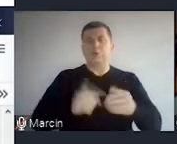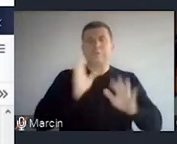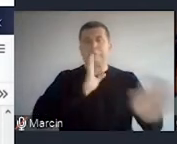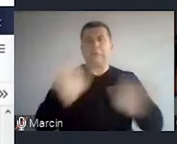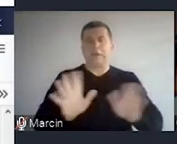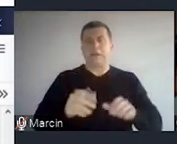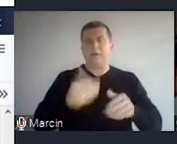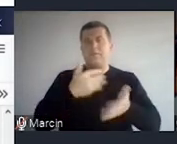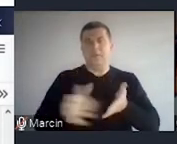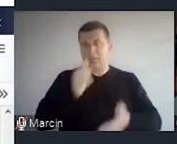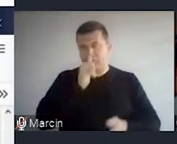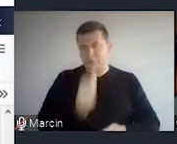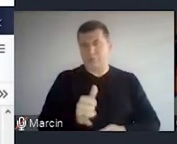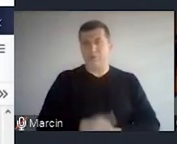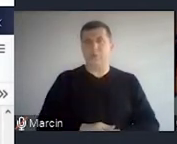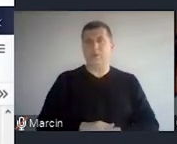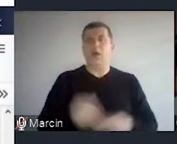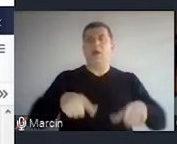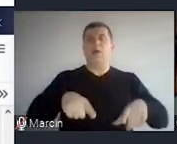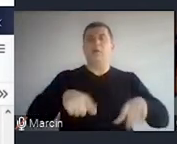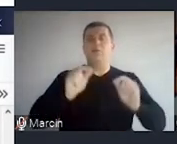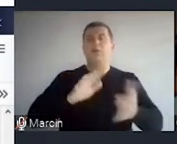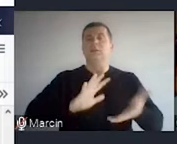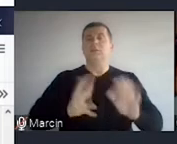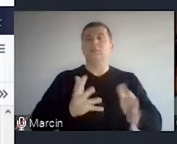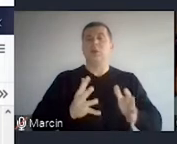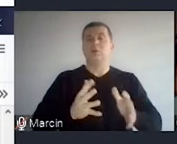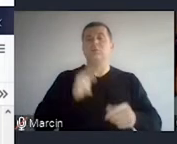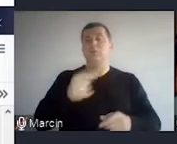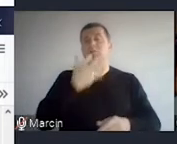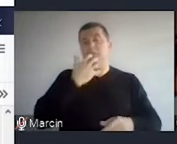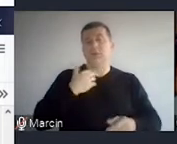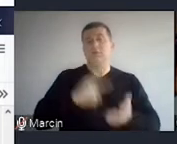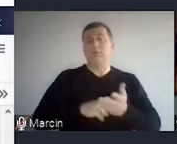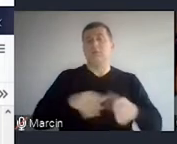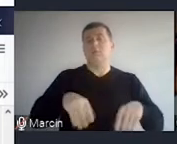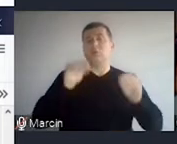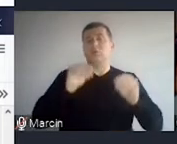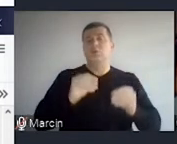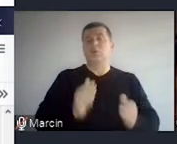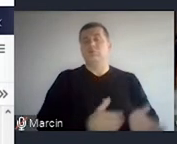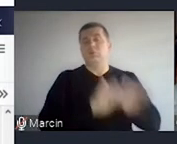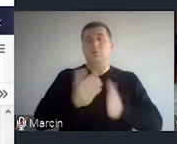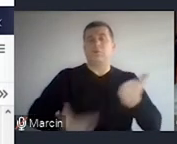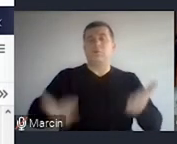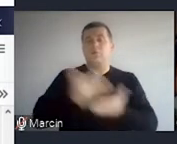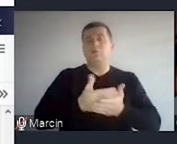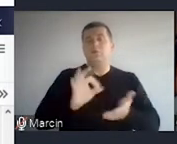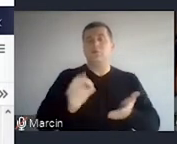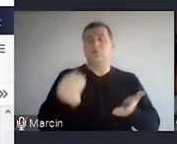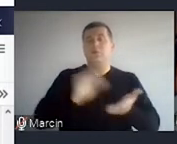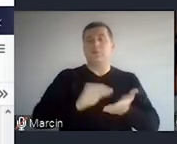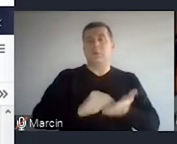wydatku, a wybór sposobu rozliczania odbywa się na etapie przygotowania wniosku o